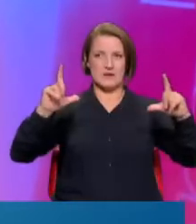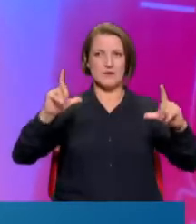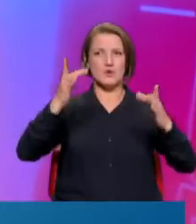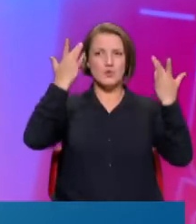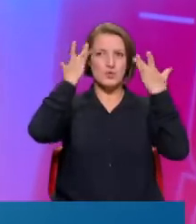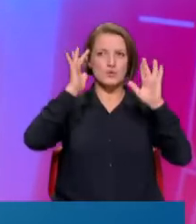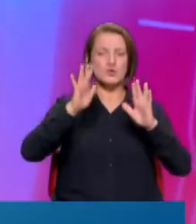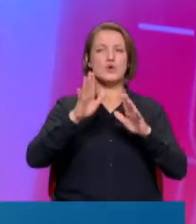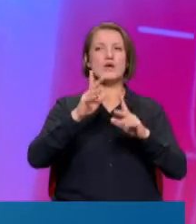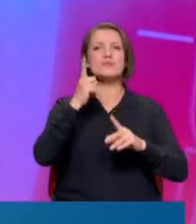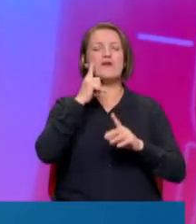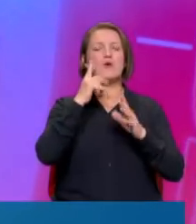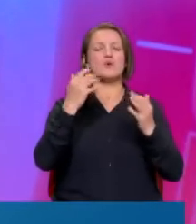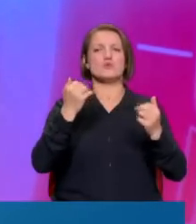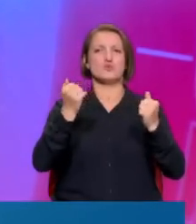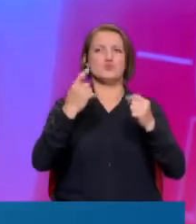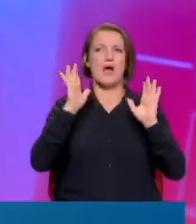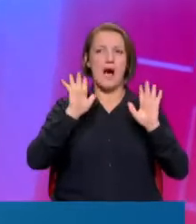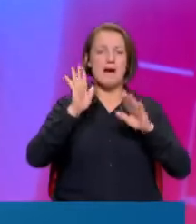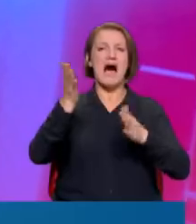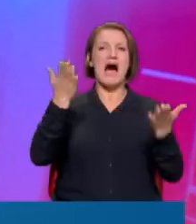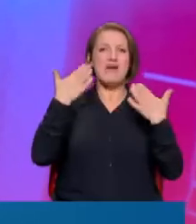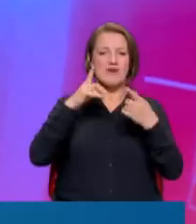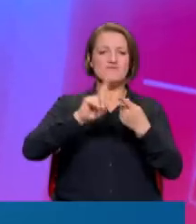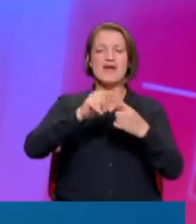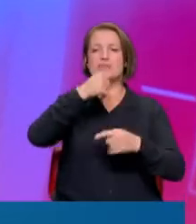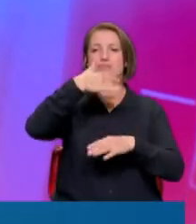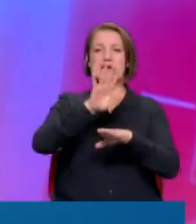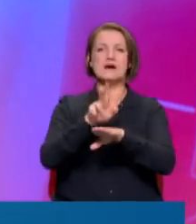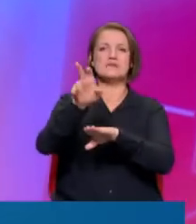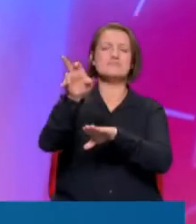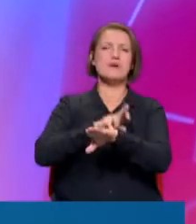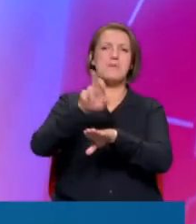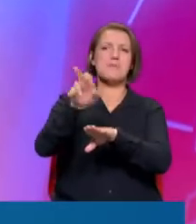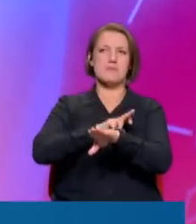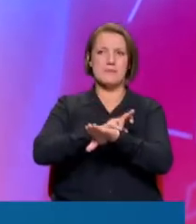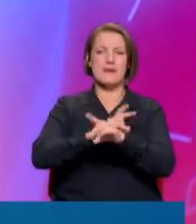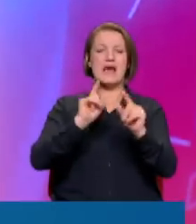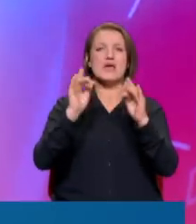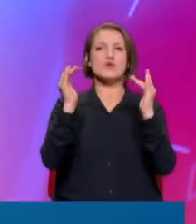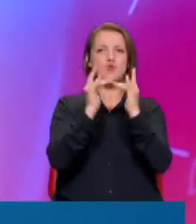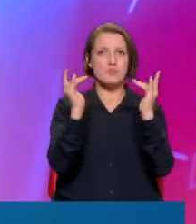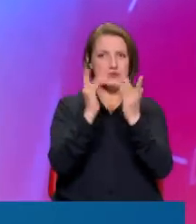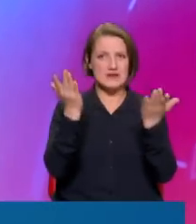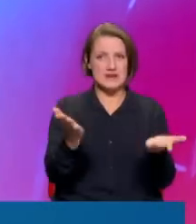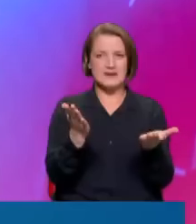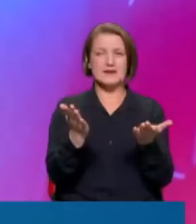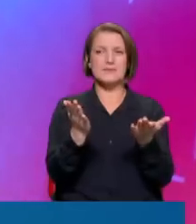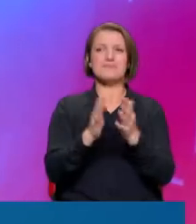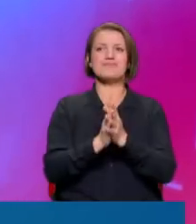kültürüdür köklü bir devlettir ama havadan ve denizden sürekli ekonomik tesislerini köprülerini